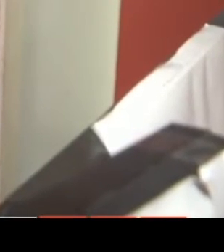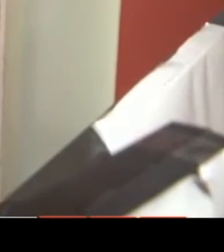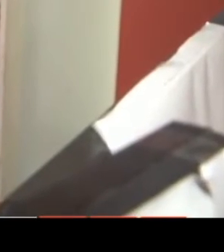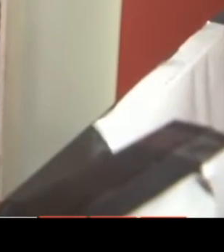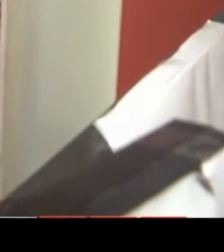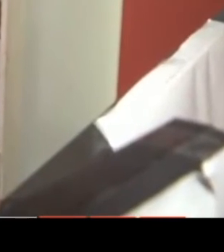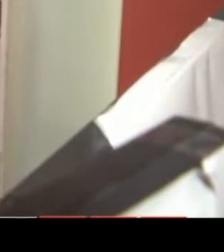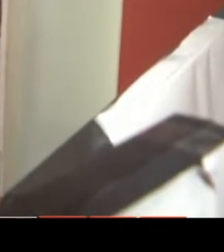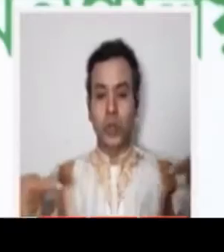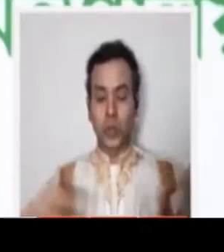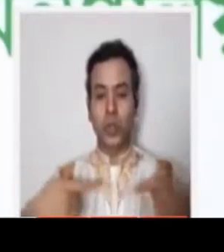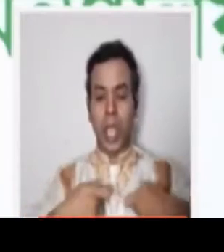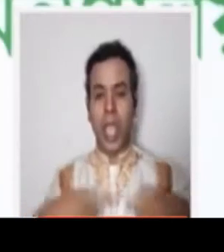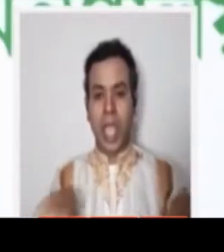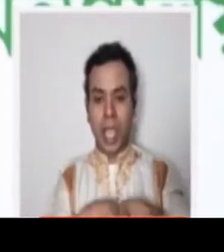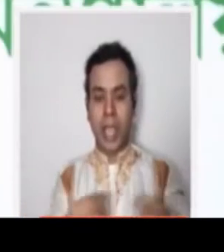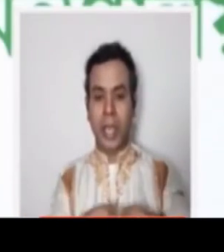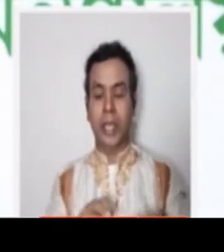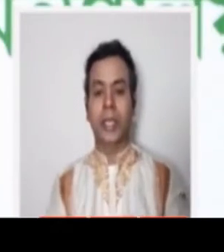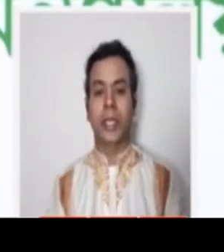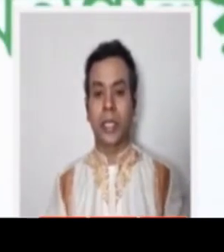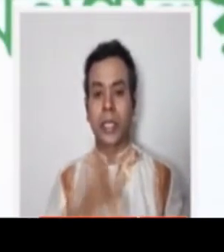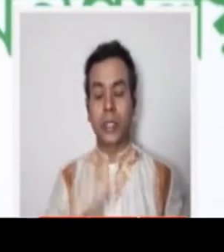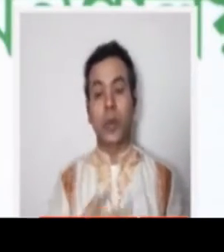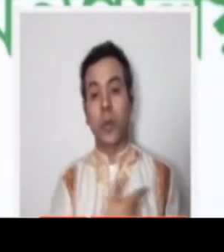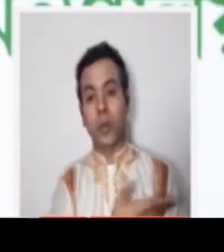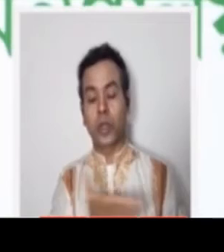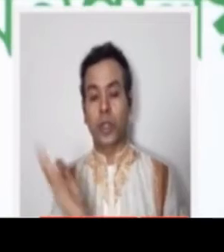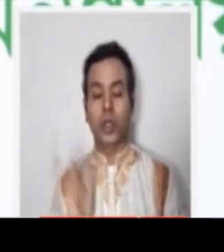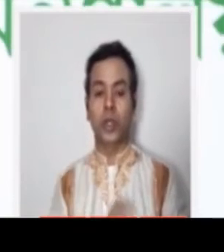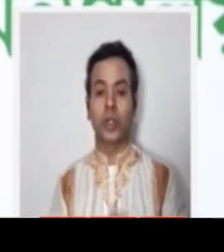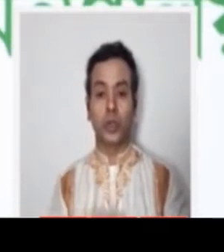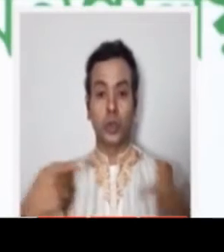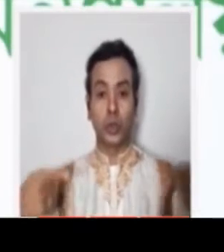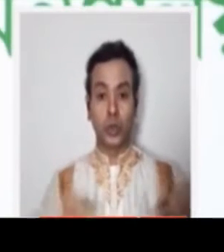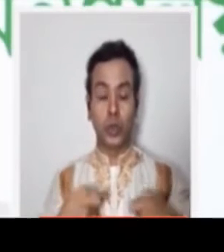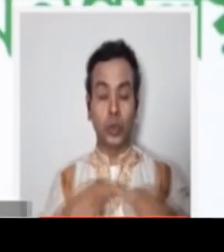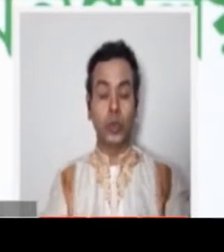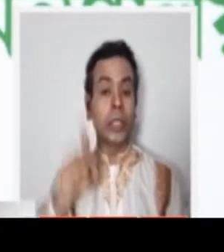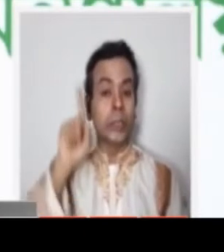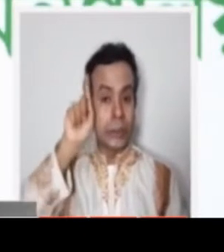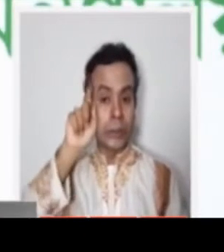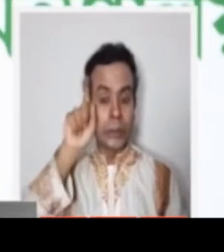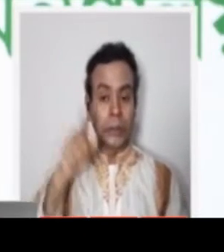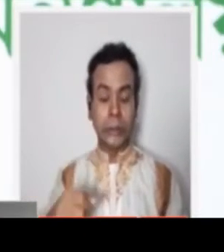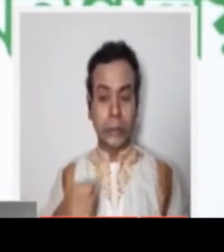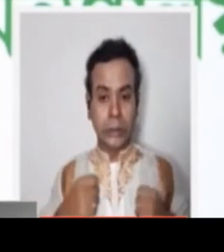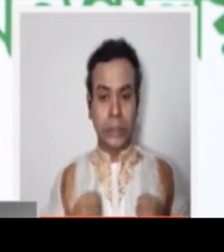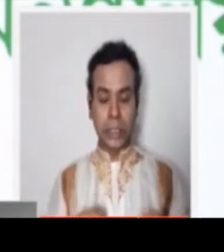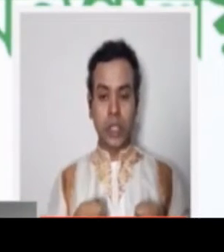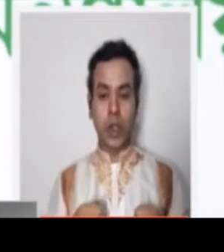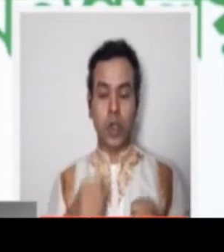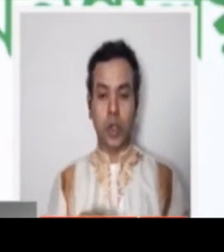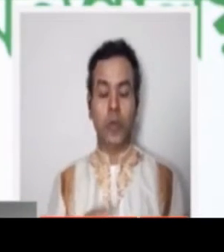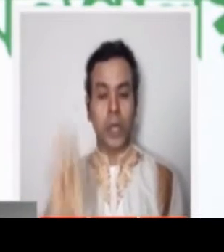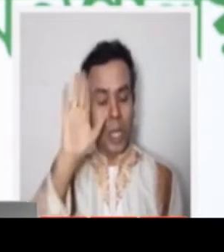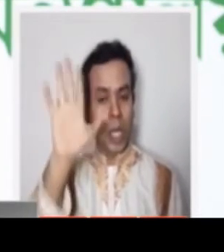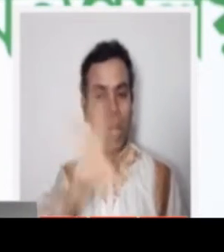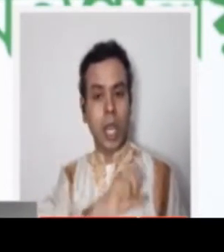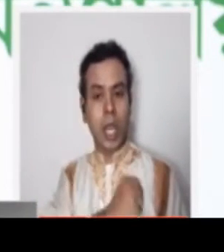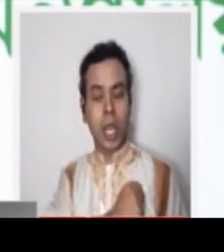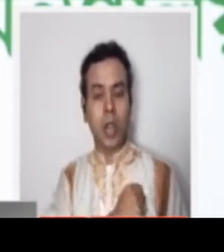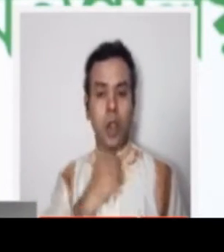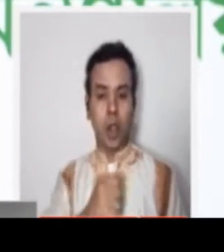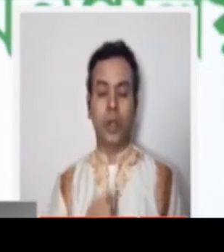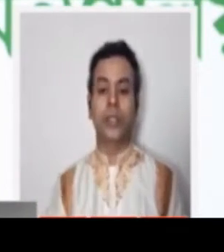হিসেবে শনাক্ত হয়েছেন আরও 1,694 জন। এতে মোট আক্রান্তের সংখ্যা বেড়ে দাঁড়ালো 30,205 জনে। শুক্রবার 22 মে